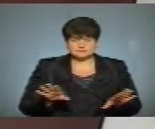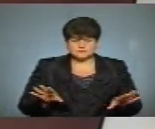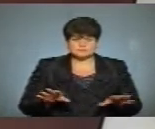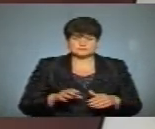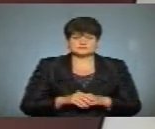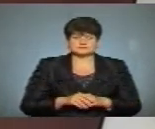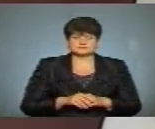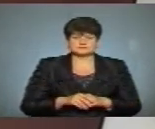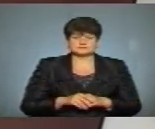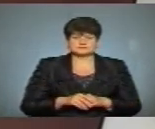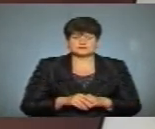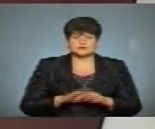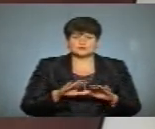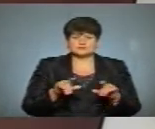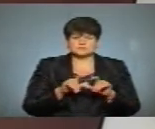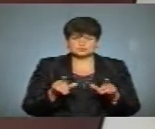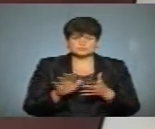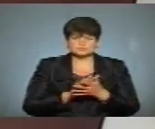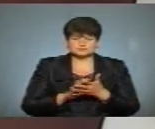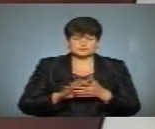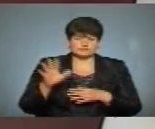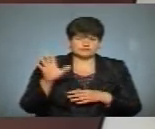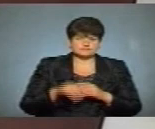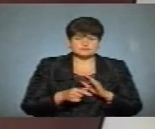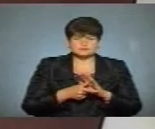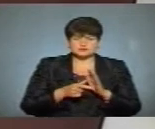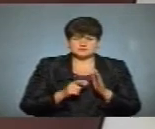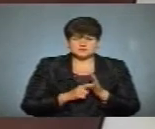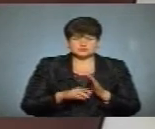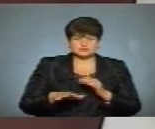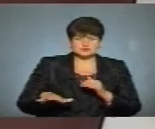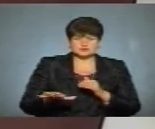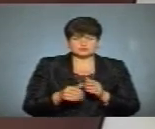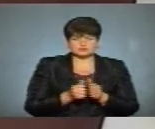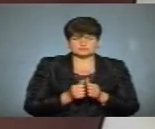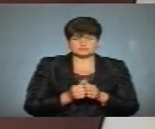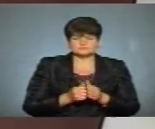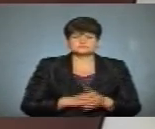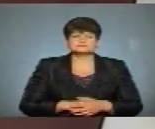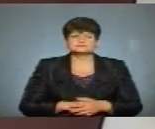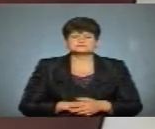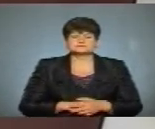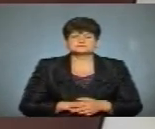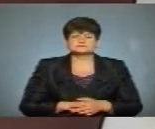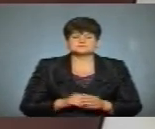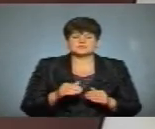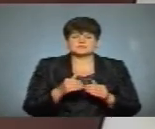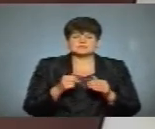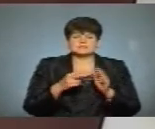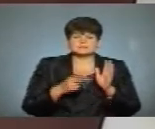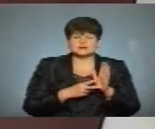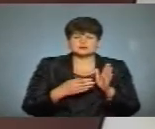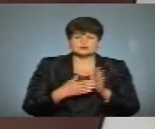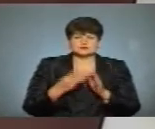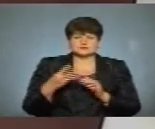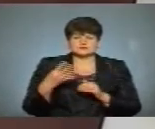розповіла Ольга Ярмоленко. У садку продезінфікували всі приміщення та територію поблизу. Від 17 до